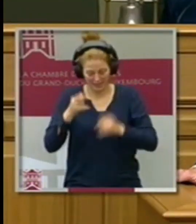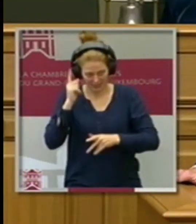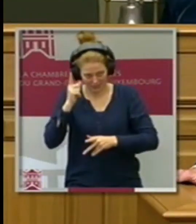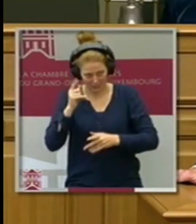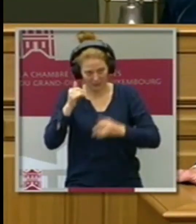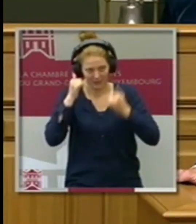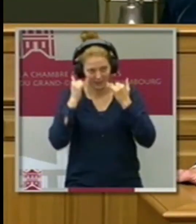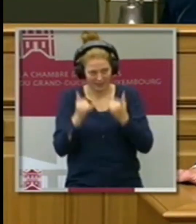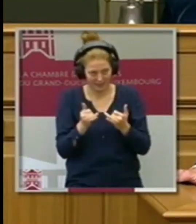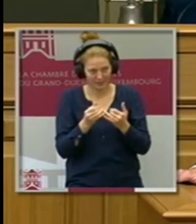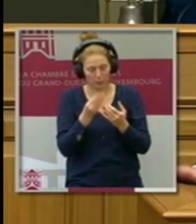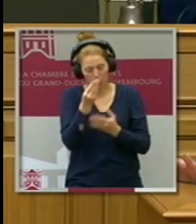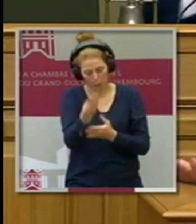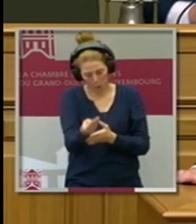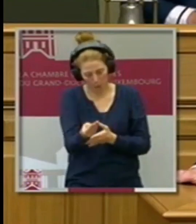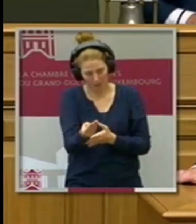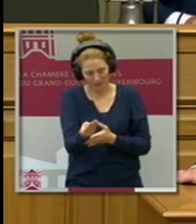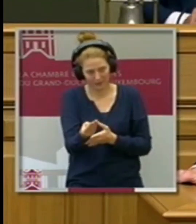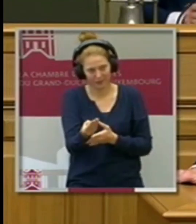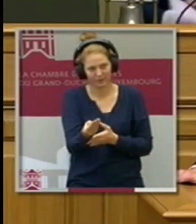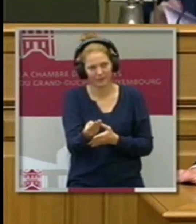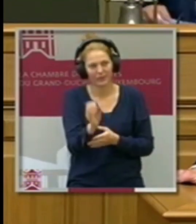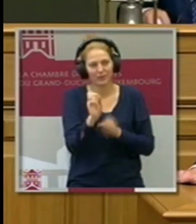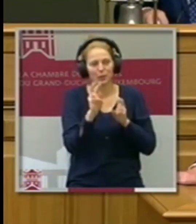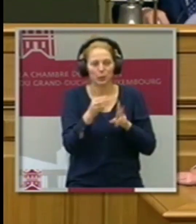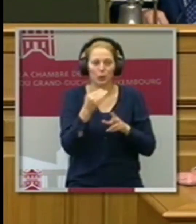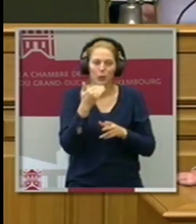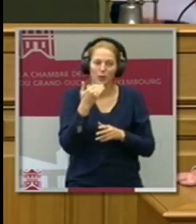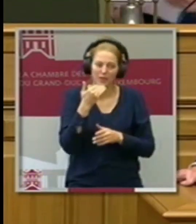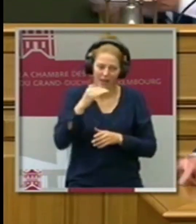Lo fällig, den als Thomas da ausgesprochen. Gut, Herr Präsident,